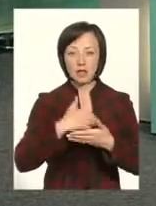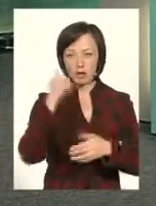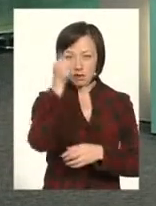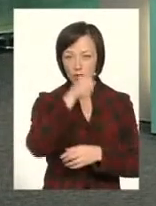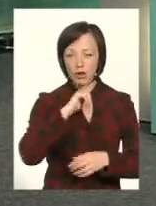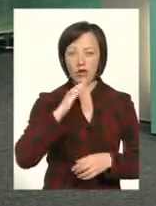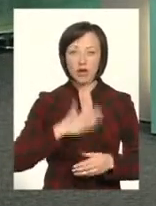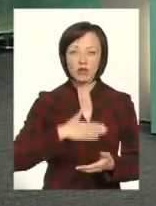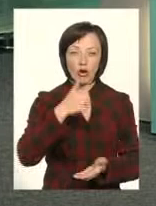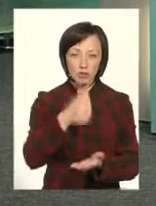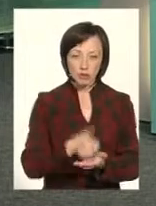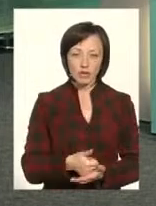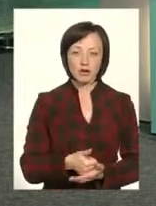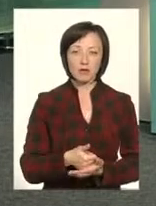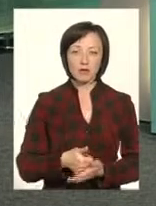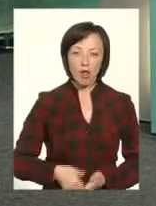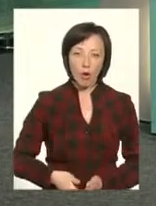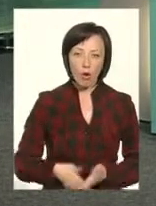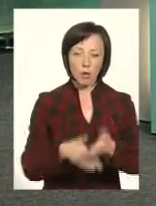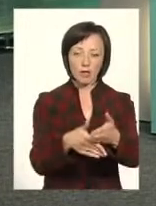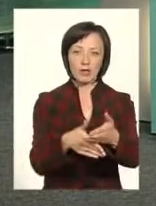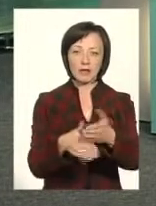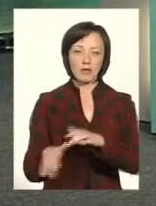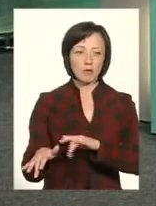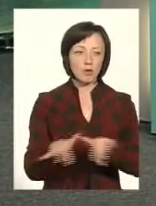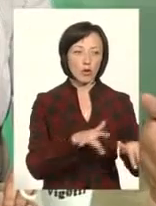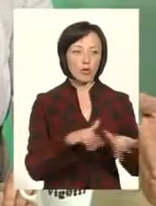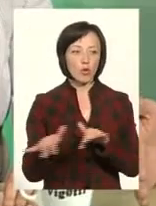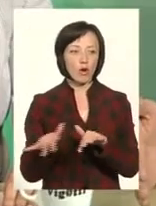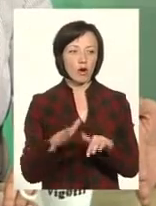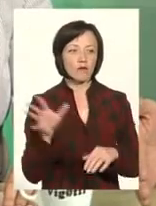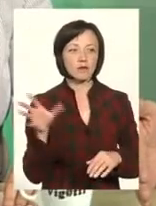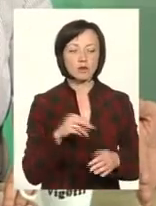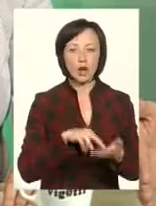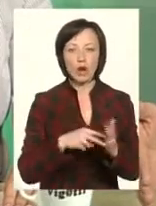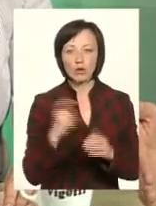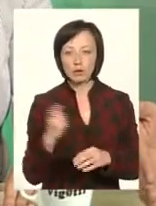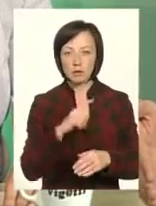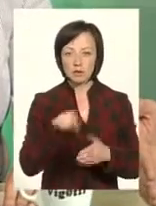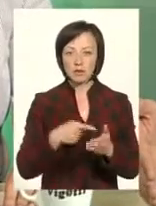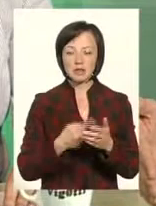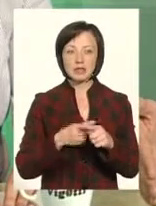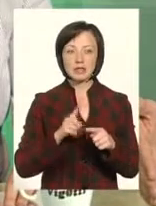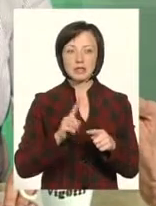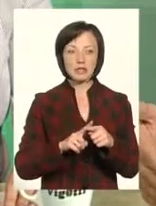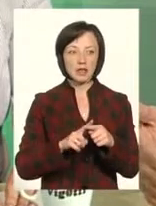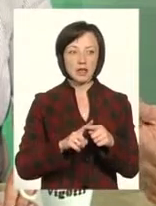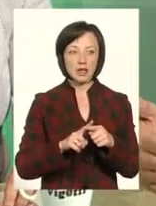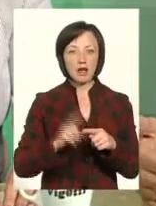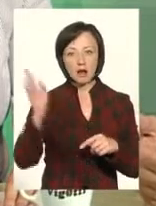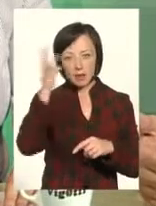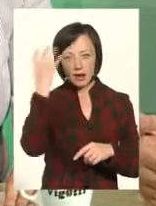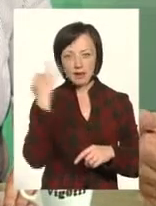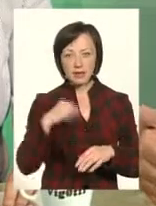нашим основним локомотивом, який рухав, який був рушієм всієї економіки міста, це був Хмельницький ринок. Так? У нас